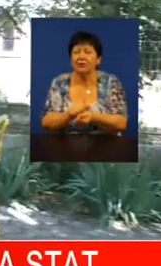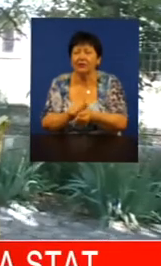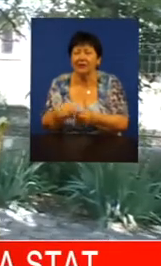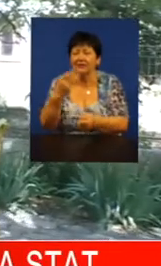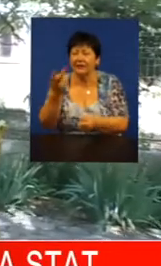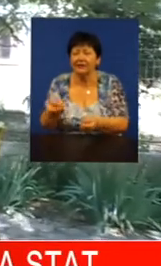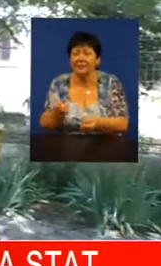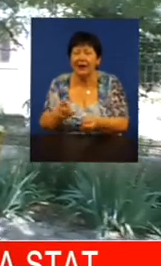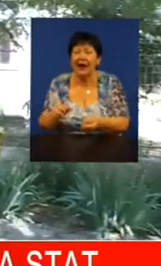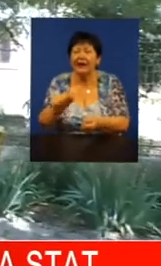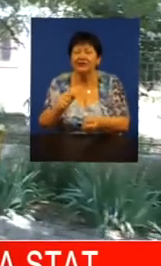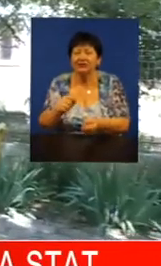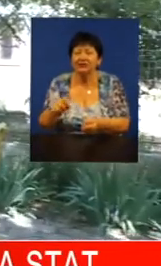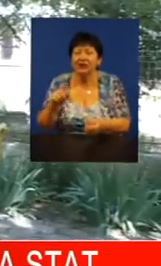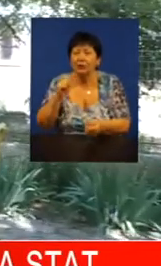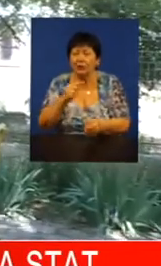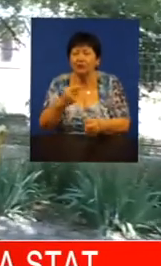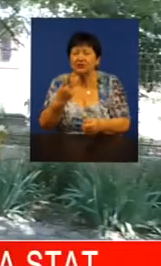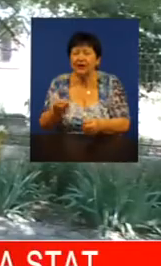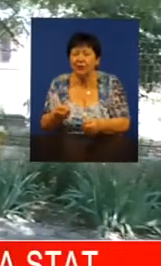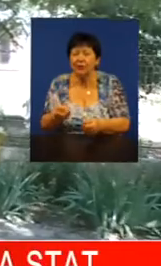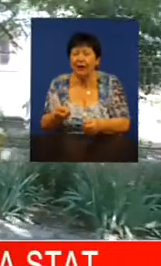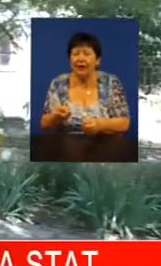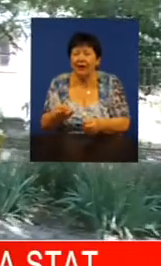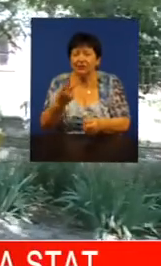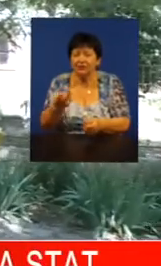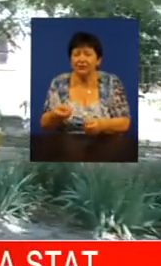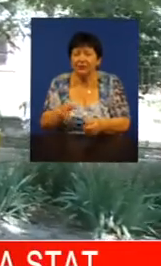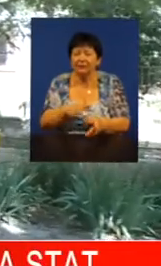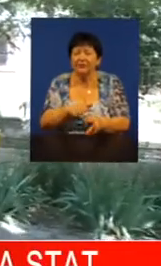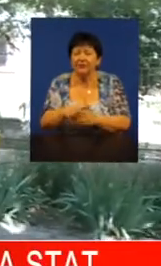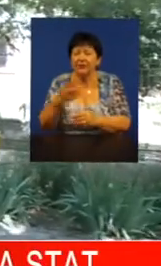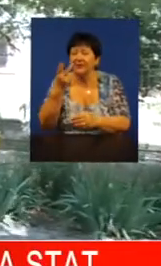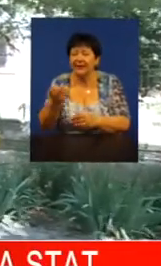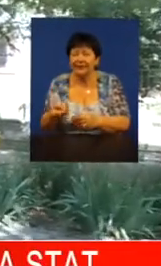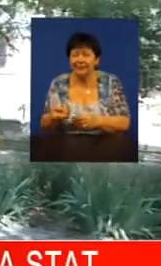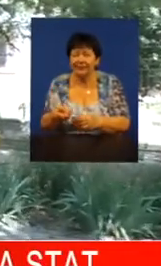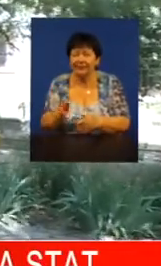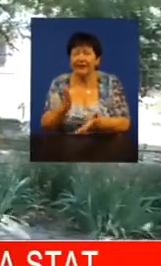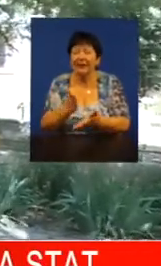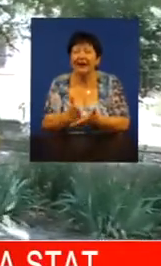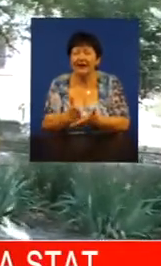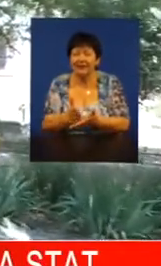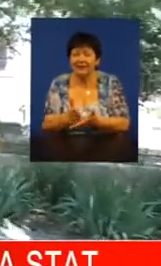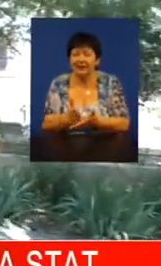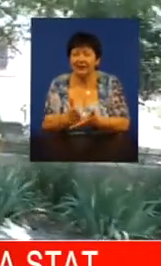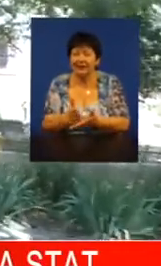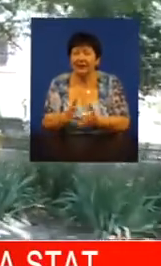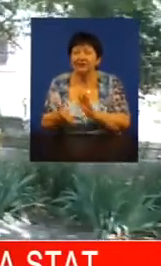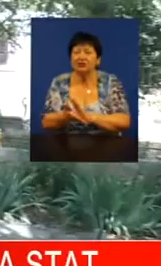agenții economici care am luat și chimicale și un alt să îndeie, să putem, da, să arătăm că noi, ia ca e stare excepțională la noi,